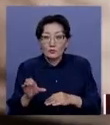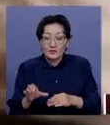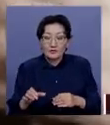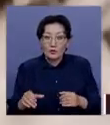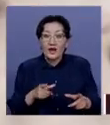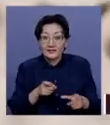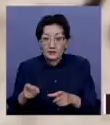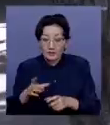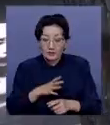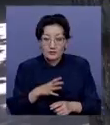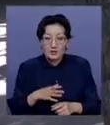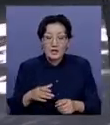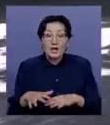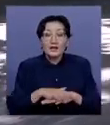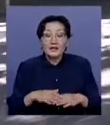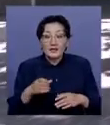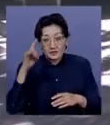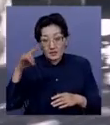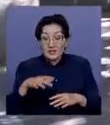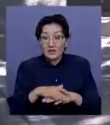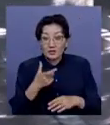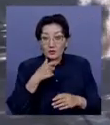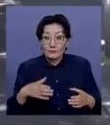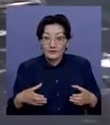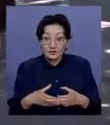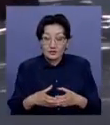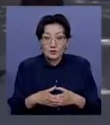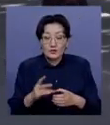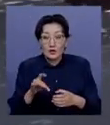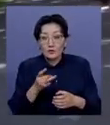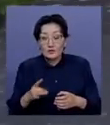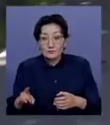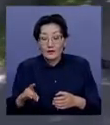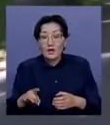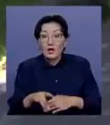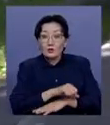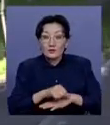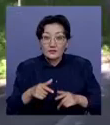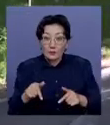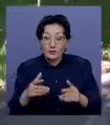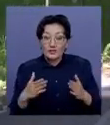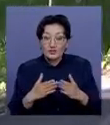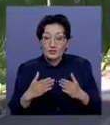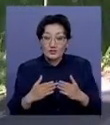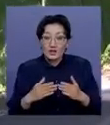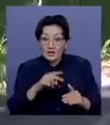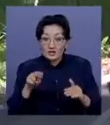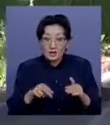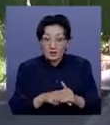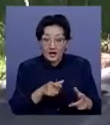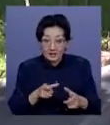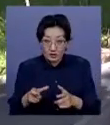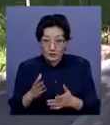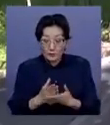көрген. Қазақ интеллигенциясының қаймақтары Алматының Наурызбай көшесінде орналасқан мына ғимаратының жертөлесінде